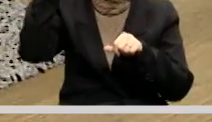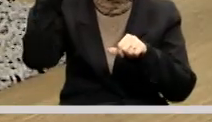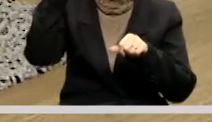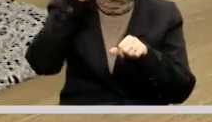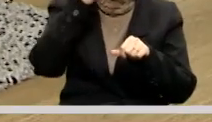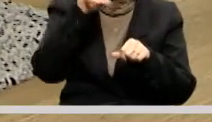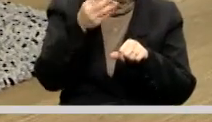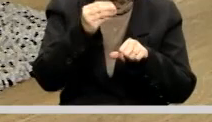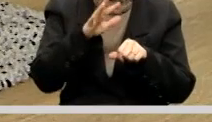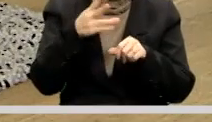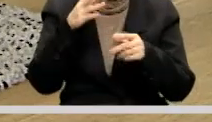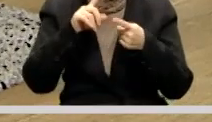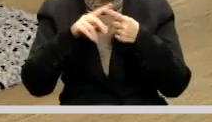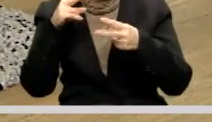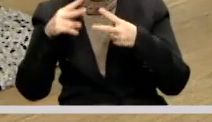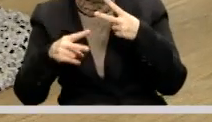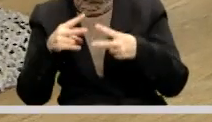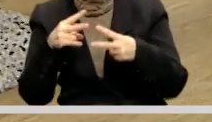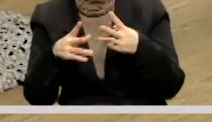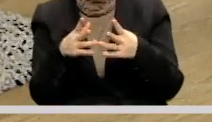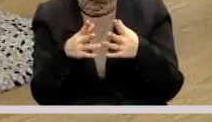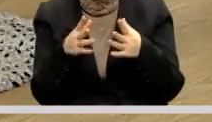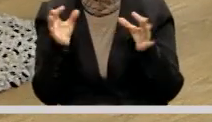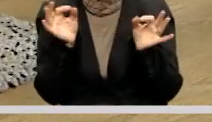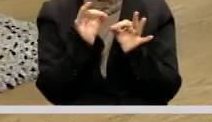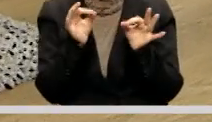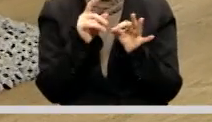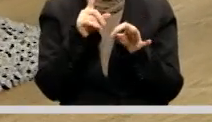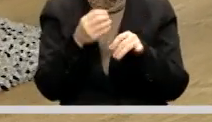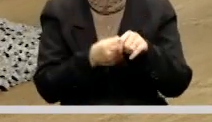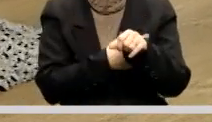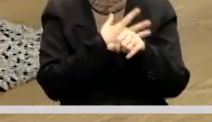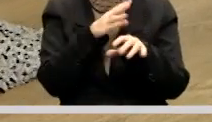Ve bazılarında da katapleksi dediğimiz ani bir duygusal tepkiyle